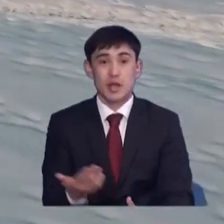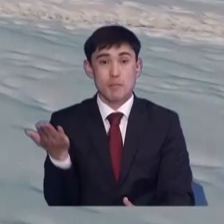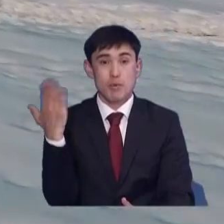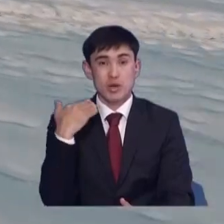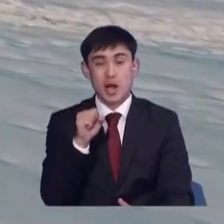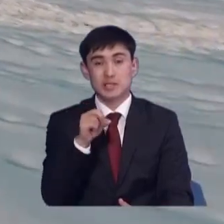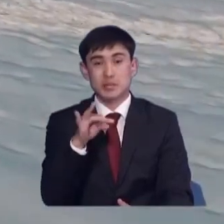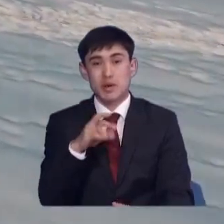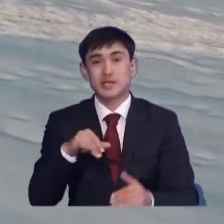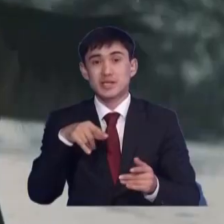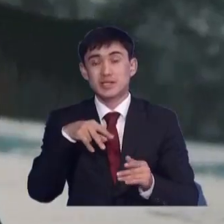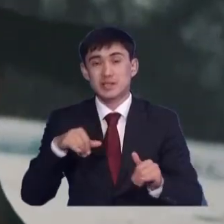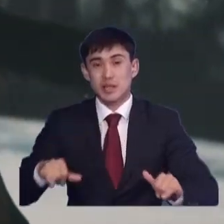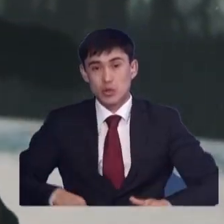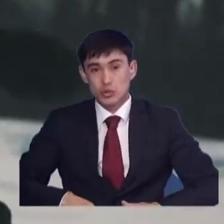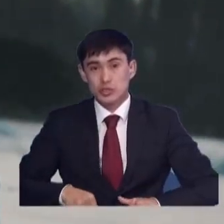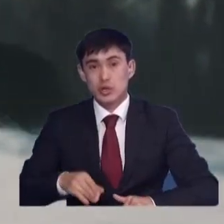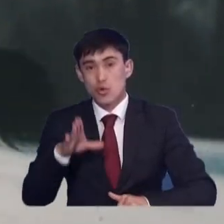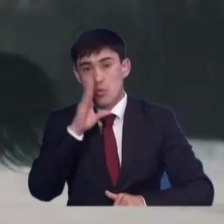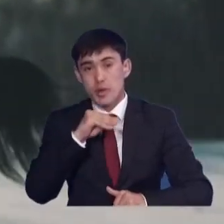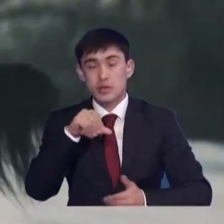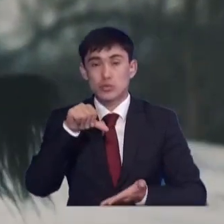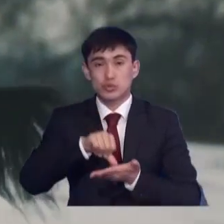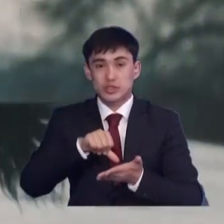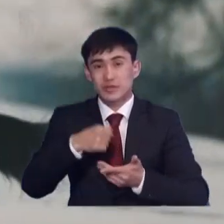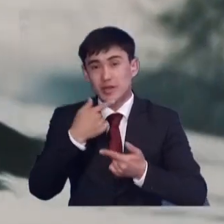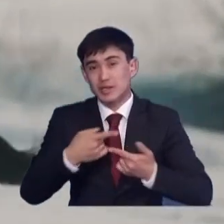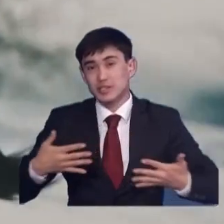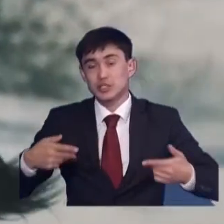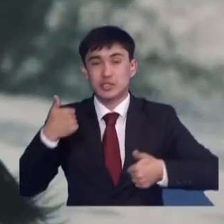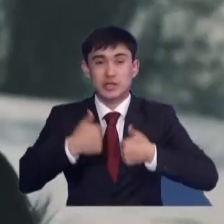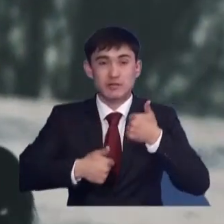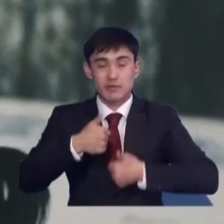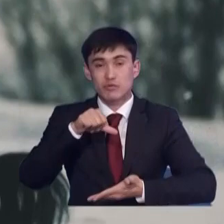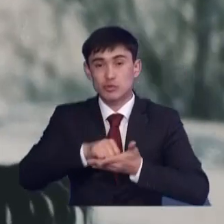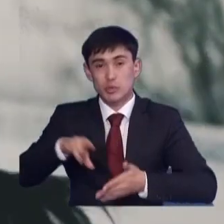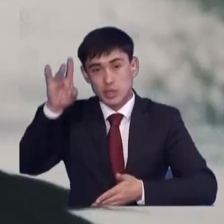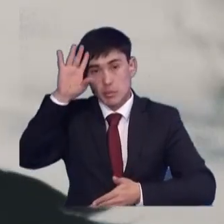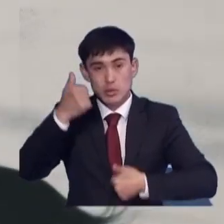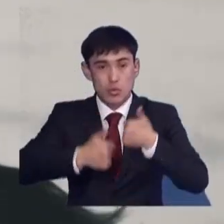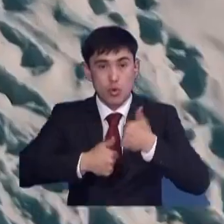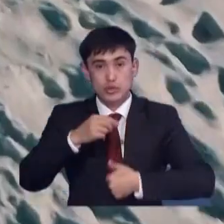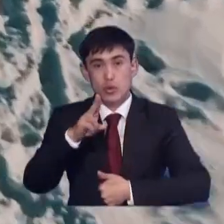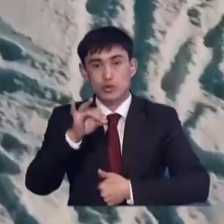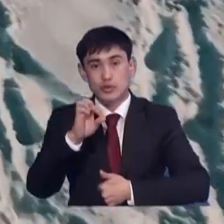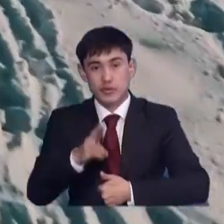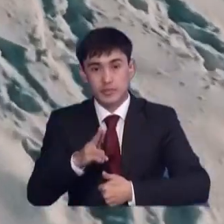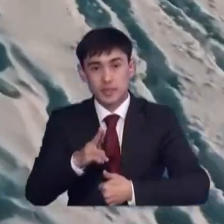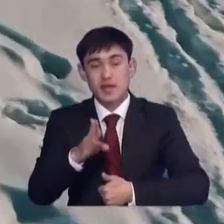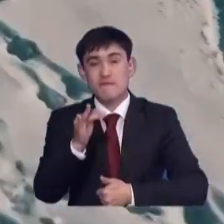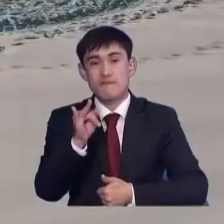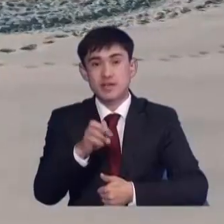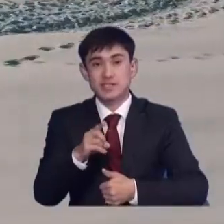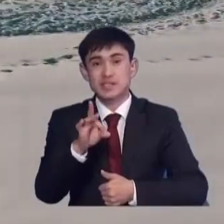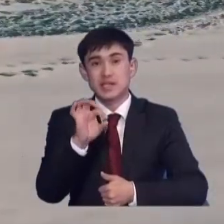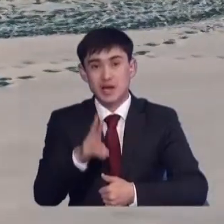как Асимай села на лошадь, девушка успела поучаствовать в различных соревнованиях. Она выступала в знаменитом конкурсе кочевников и в фесте